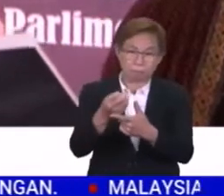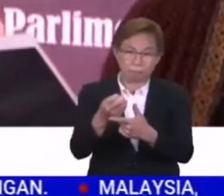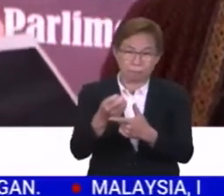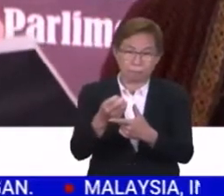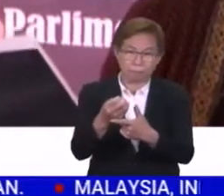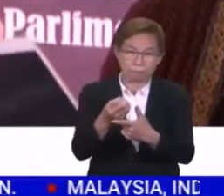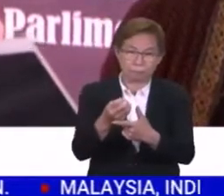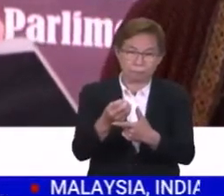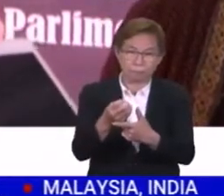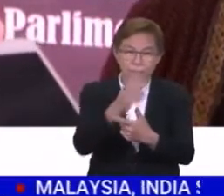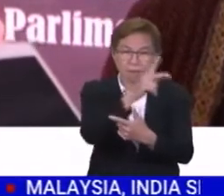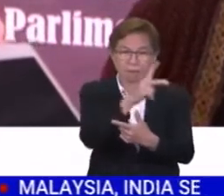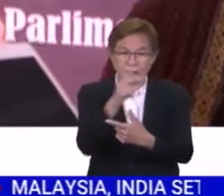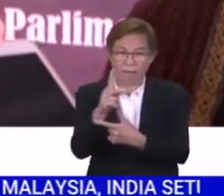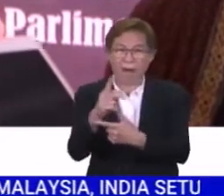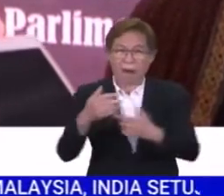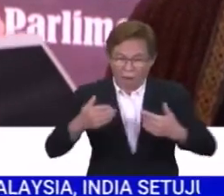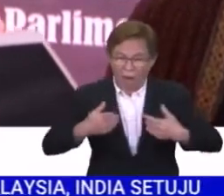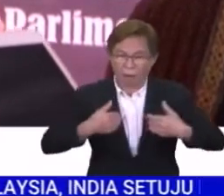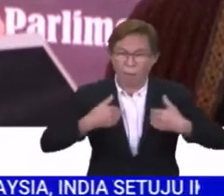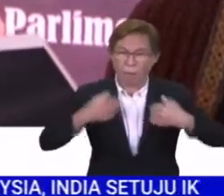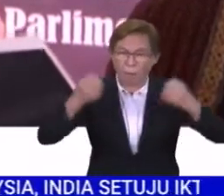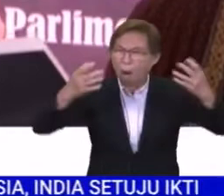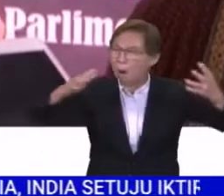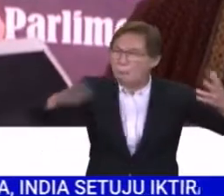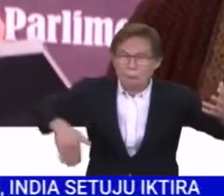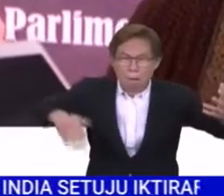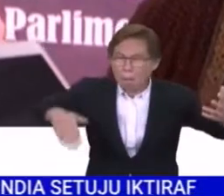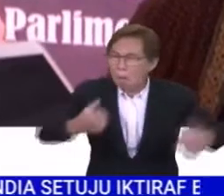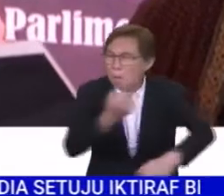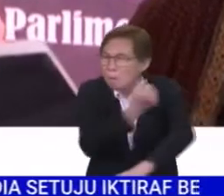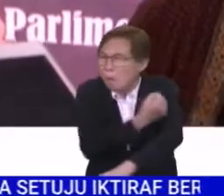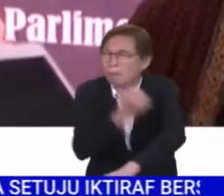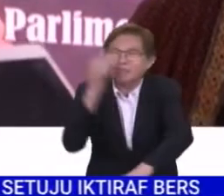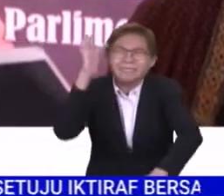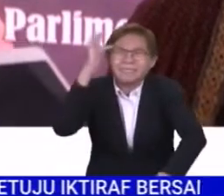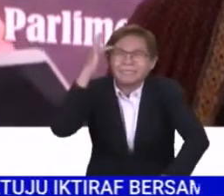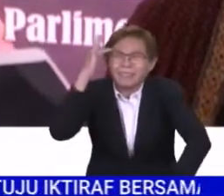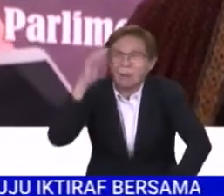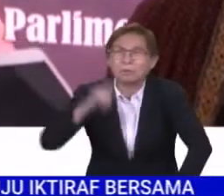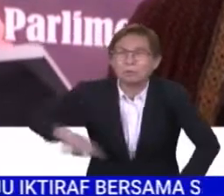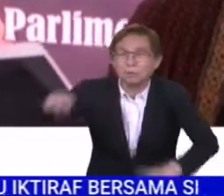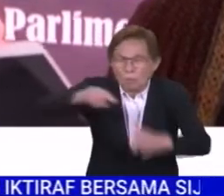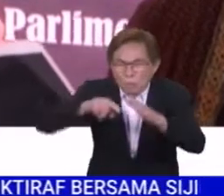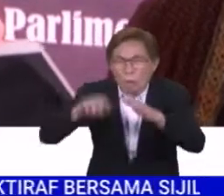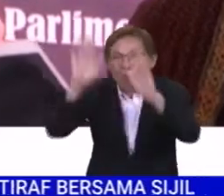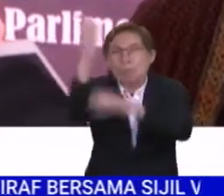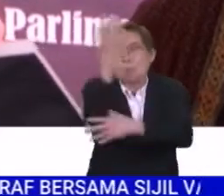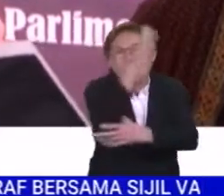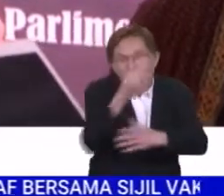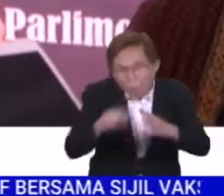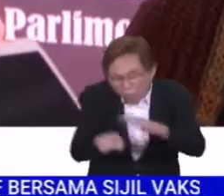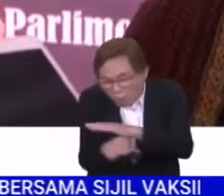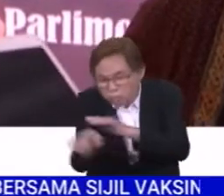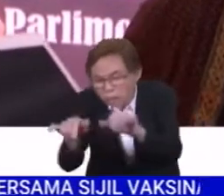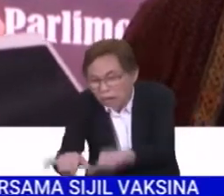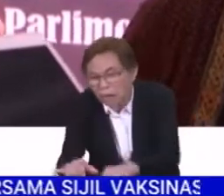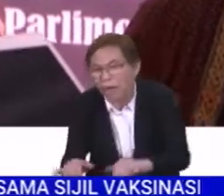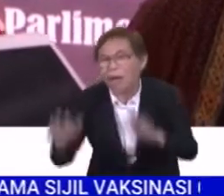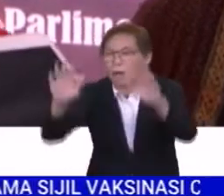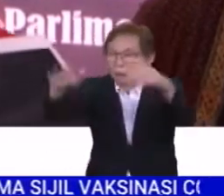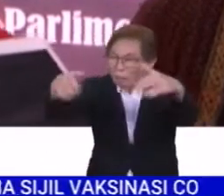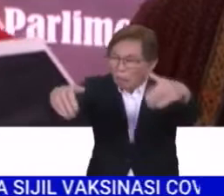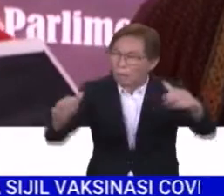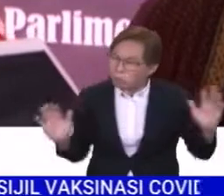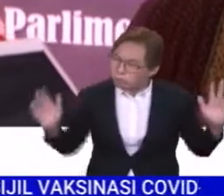apa KK di situ kan, mendapati ramai orang yang belum beri, mereka tak tahu. Ini di pedalaman ni betul. Ha, jadi boleh kumpulkan mereka dan boleh berbincang